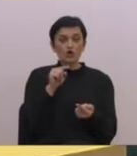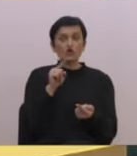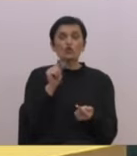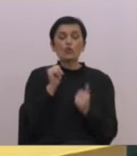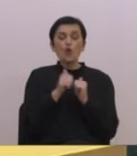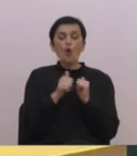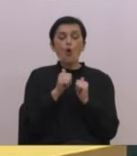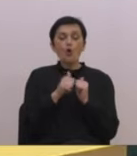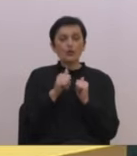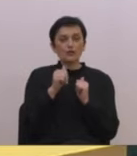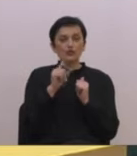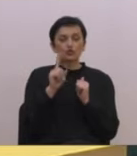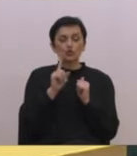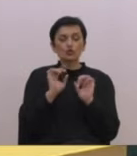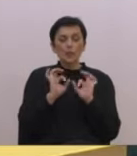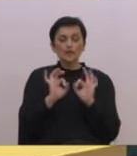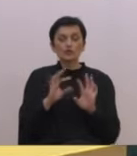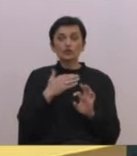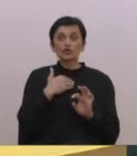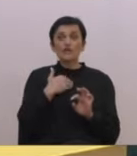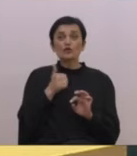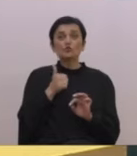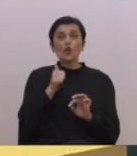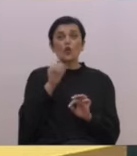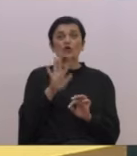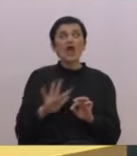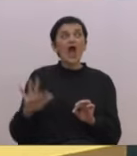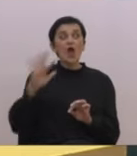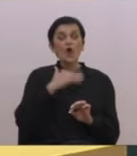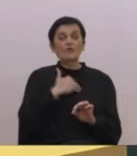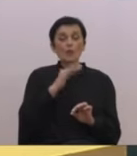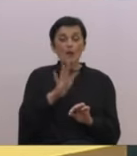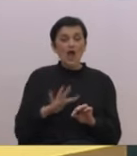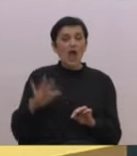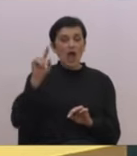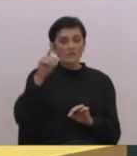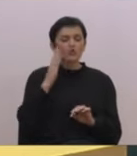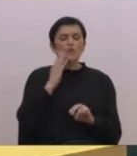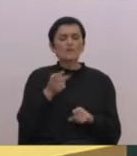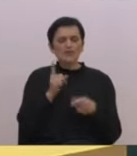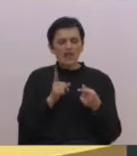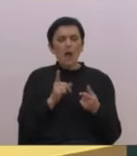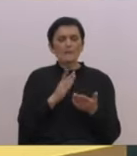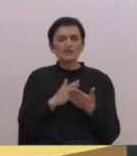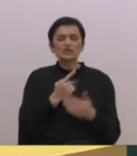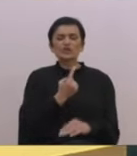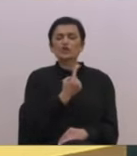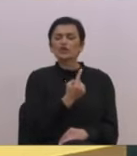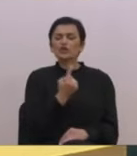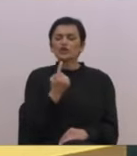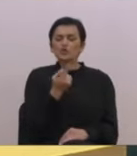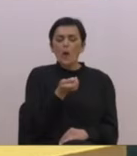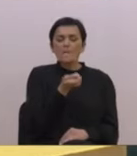რომ წარმოგვედგინა, რომ ჩვენ როგორი ევროპა გვიდა, იმიტომ რომ ევროპაში ნამდვილად მოიძებნება თითოეული ის